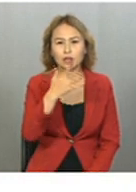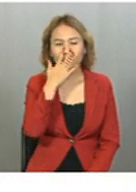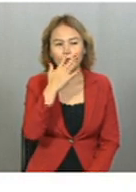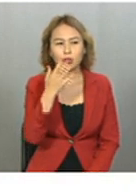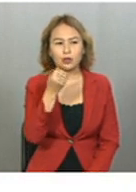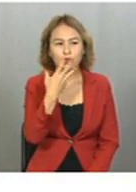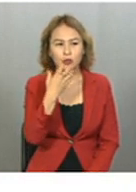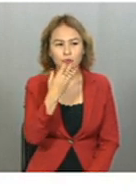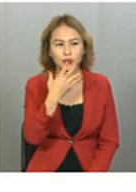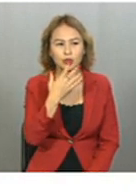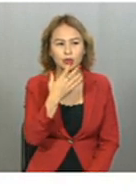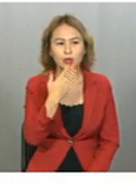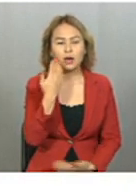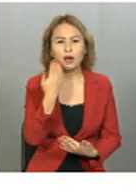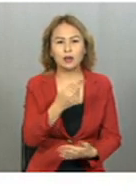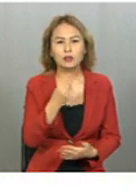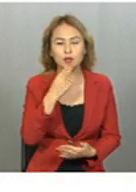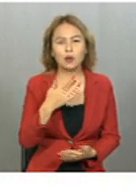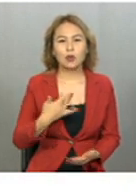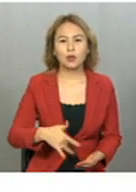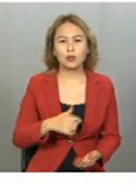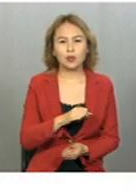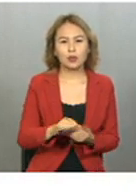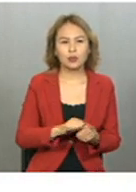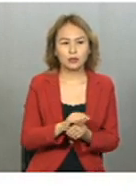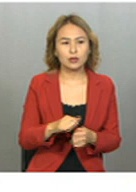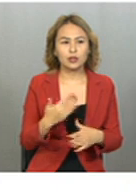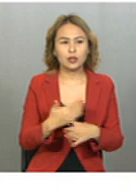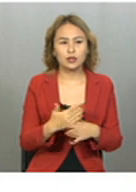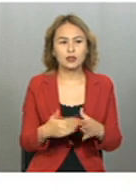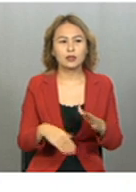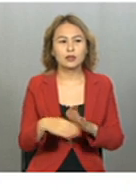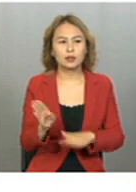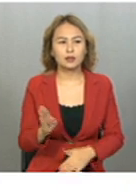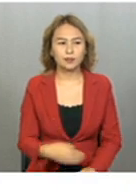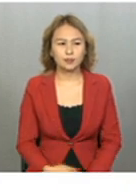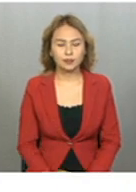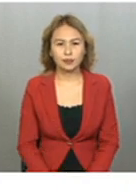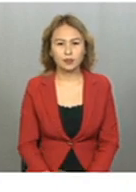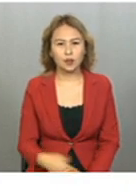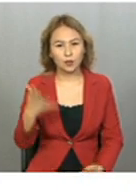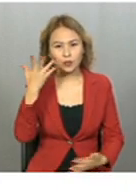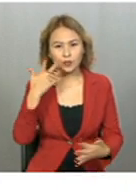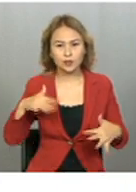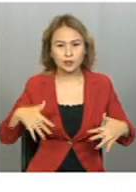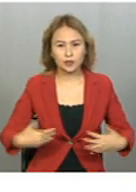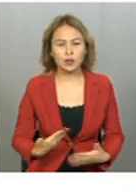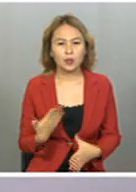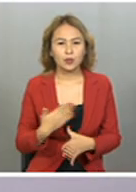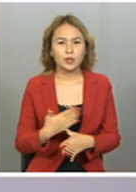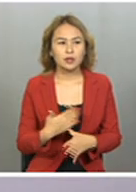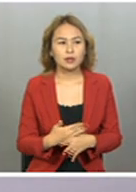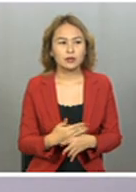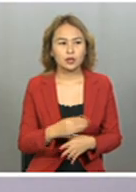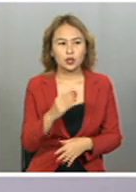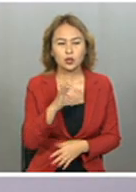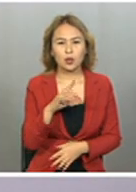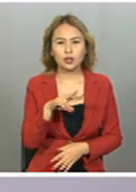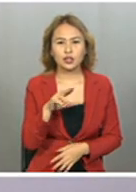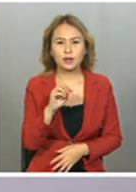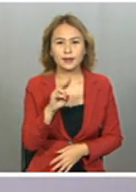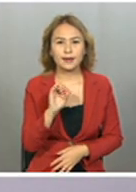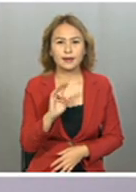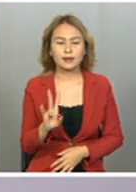Жұпаргүл. Жұпаргүл ас қорытуды жақсартады. Суық дегенде көмектеседі.